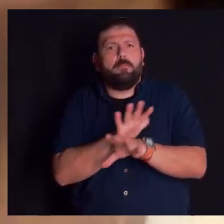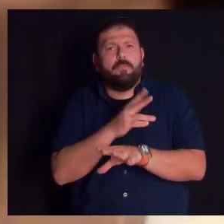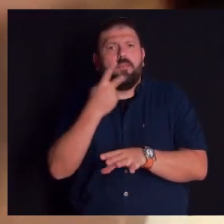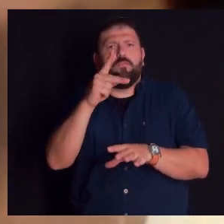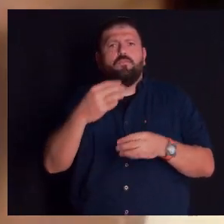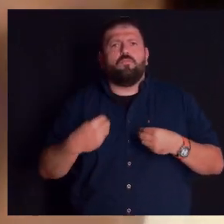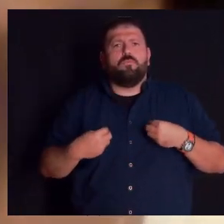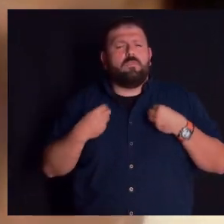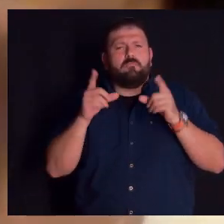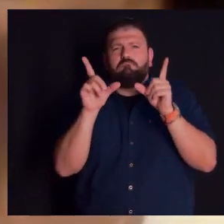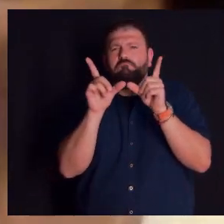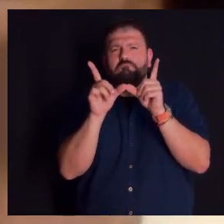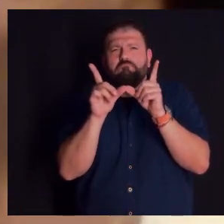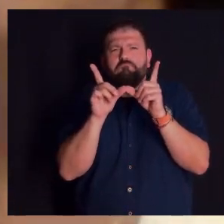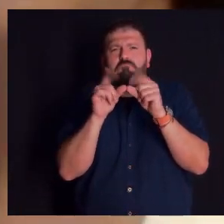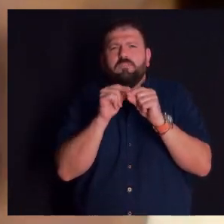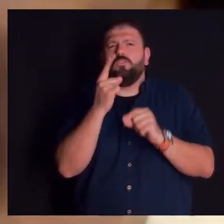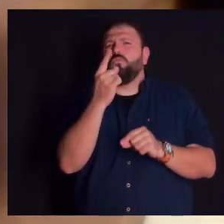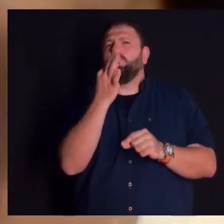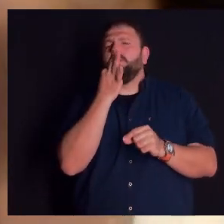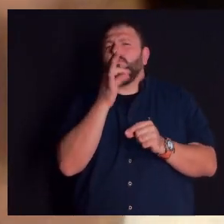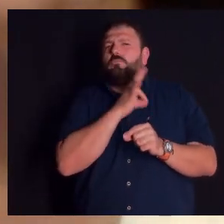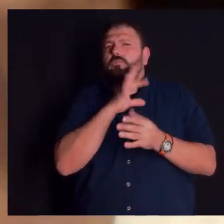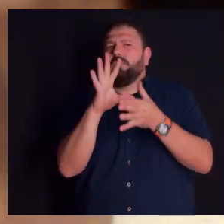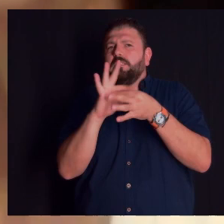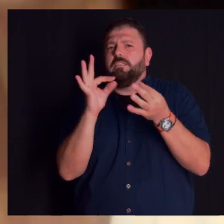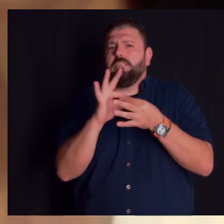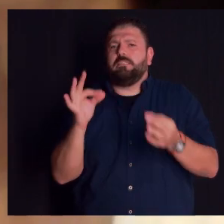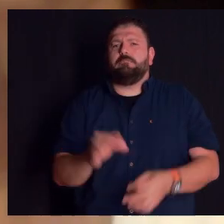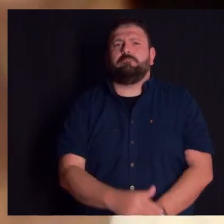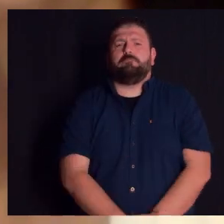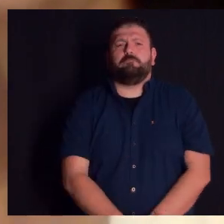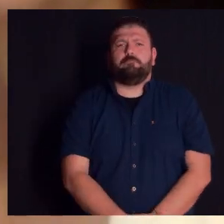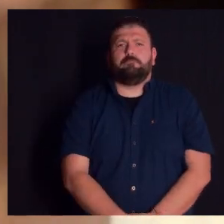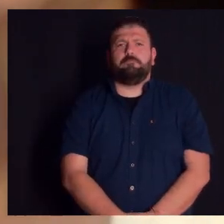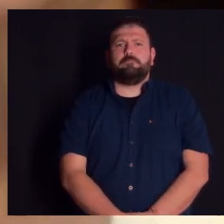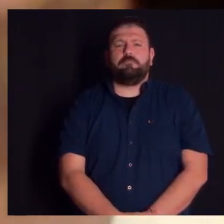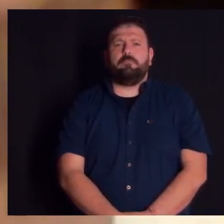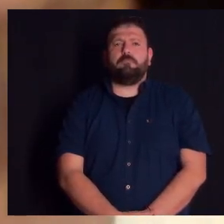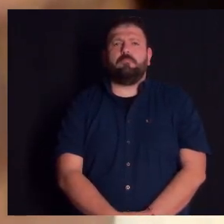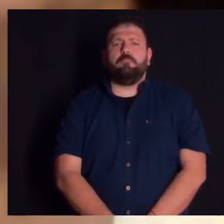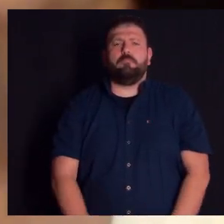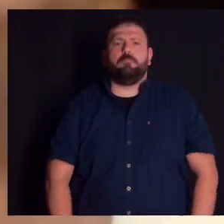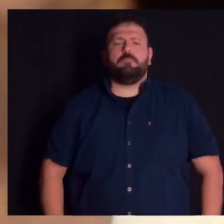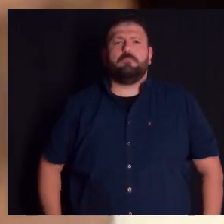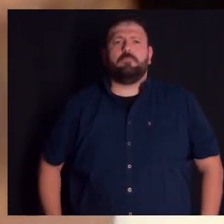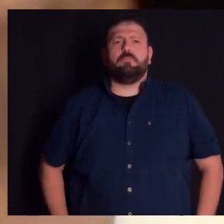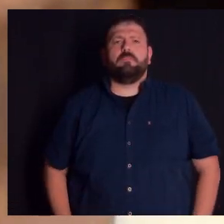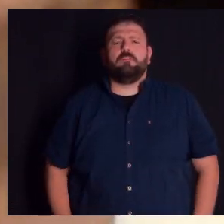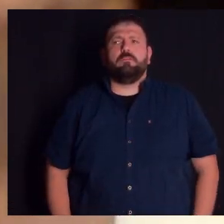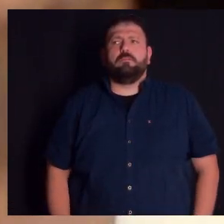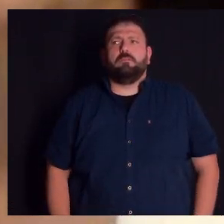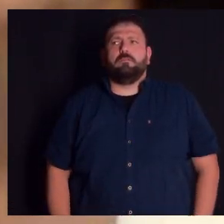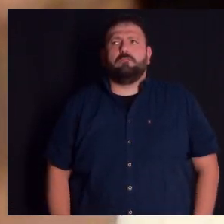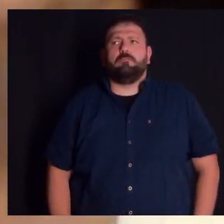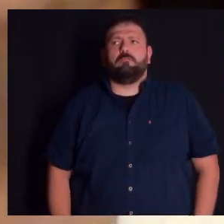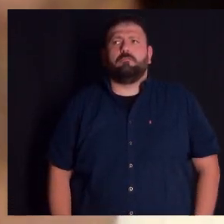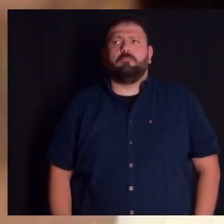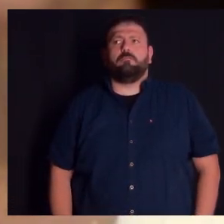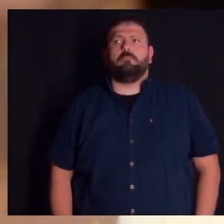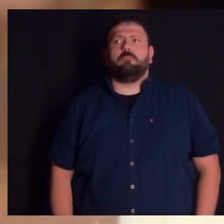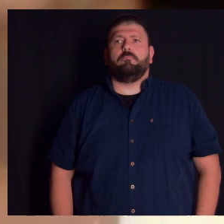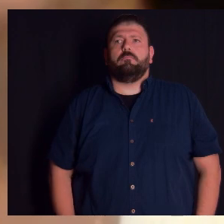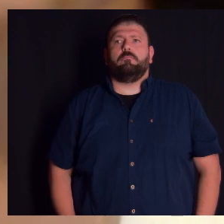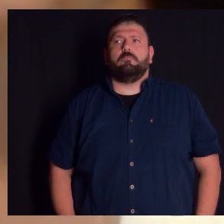how this has changed. We have only 1 Света, minute. я хочу тебя поздравить с тем, что в прошлом году, начиная с января